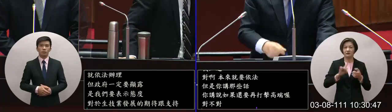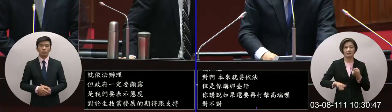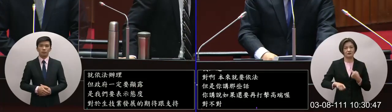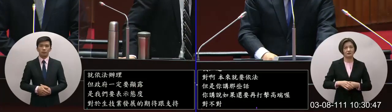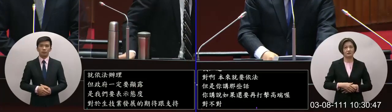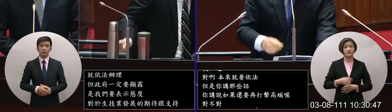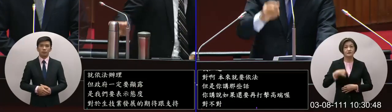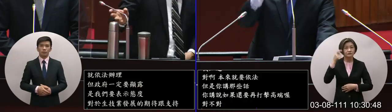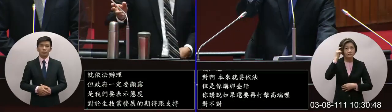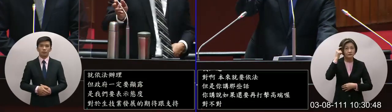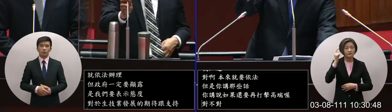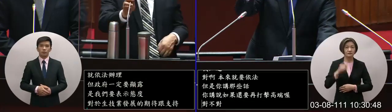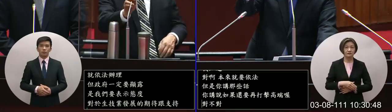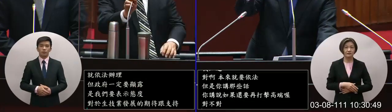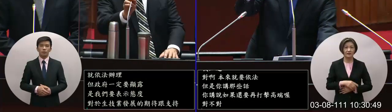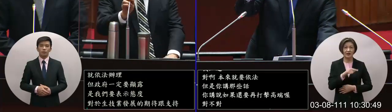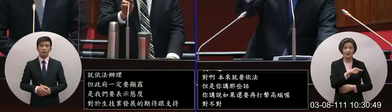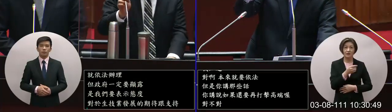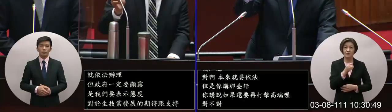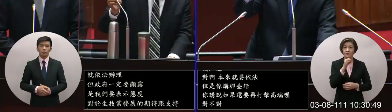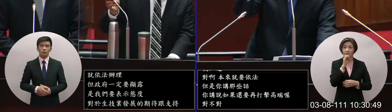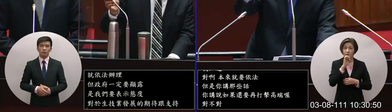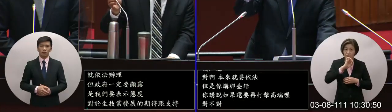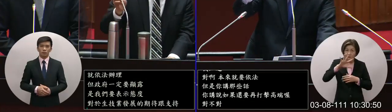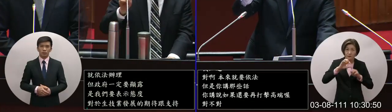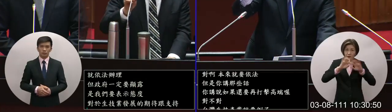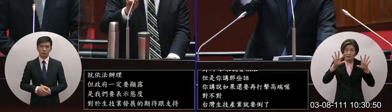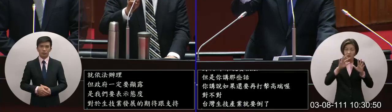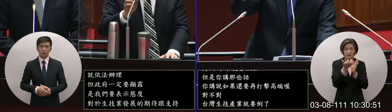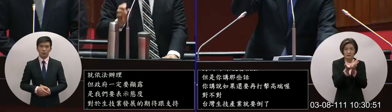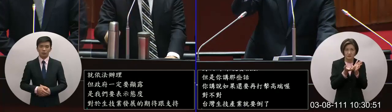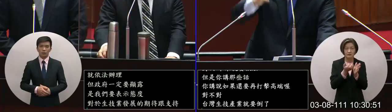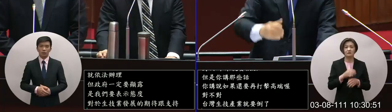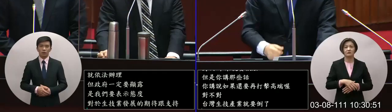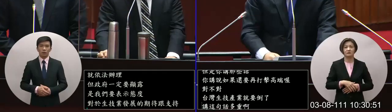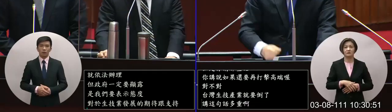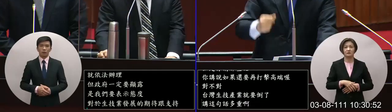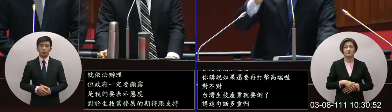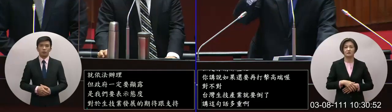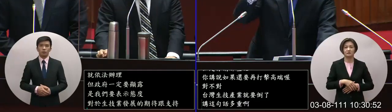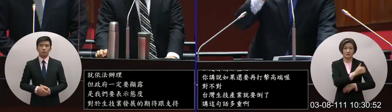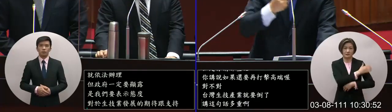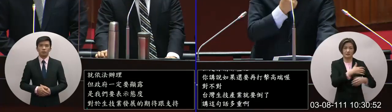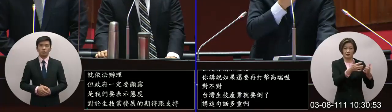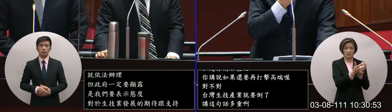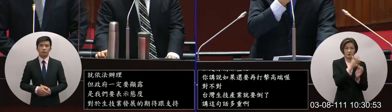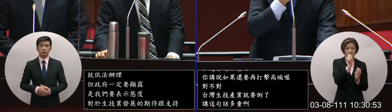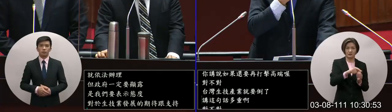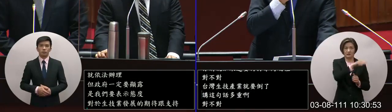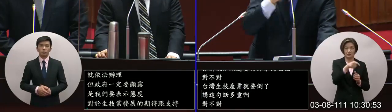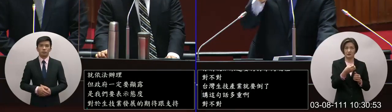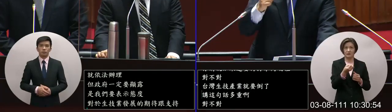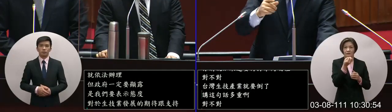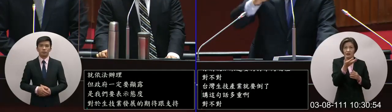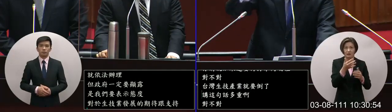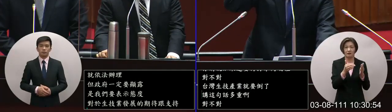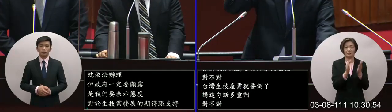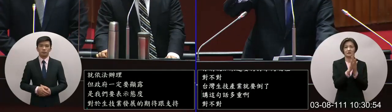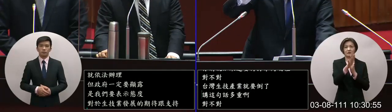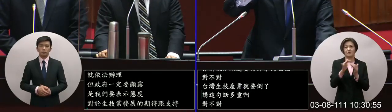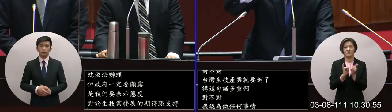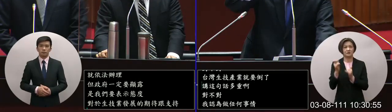认为哦，做任何事情哦，因为你讲这句话，真的讲，很多人是不能接受，因为